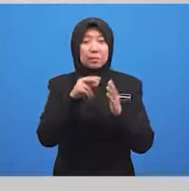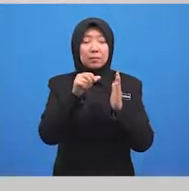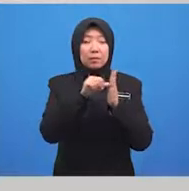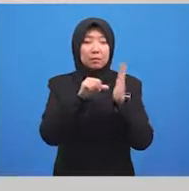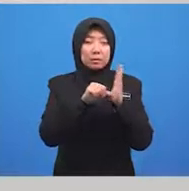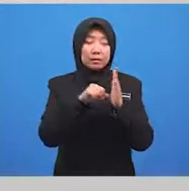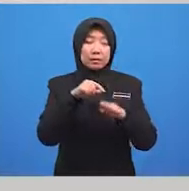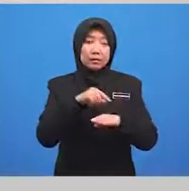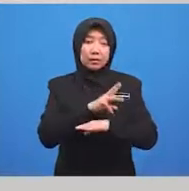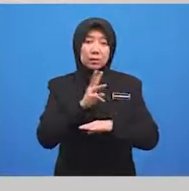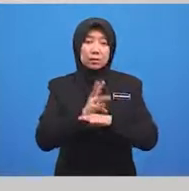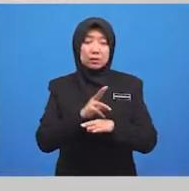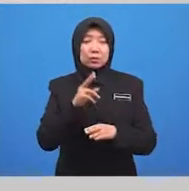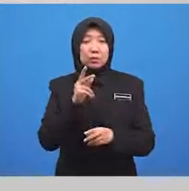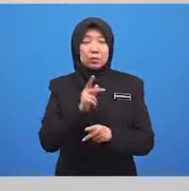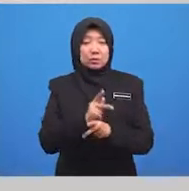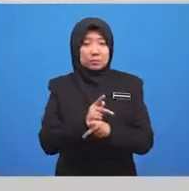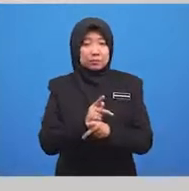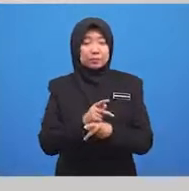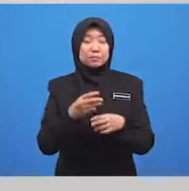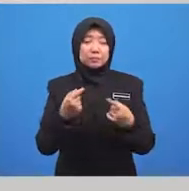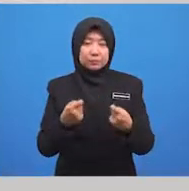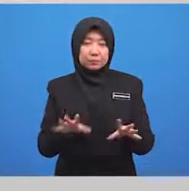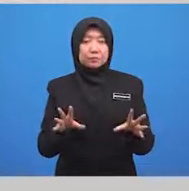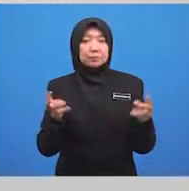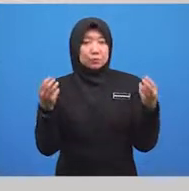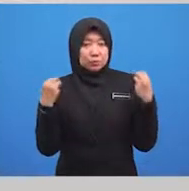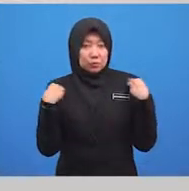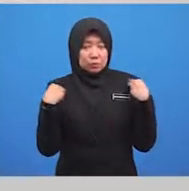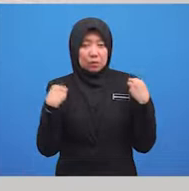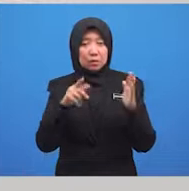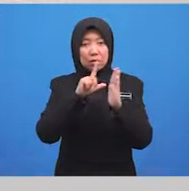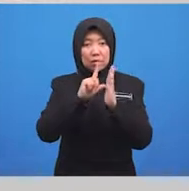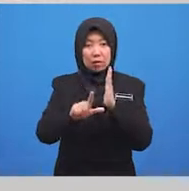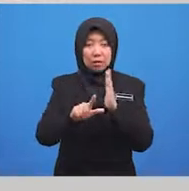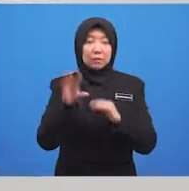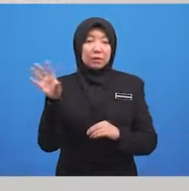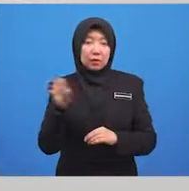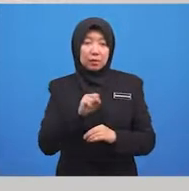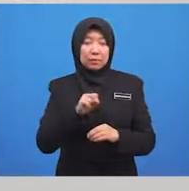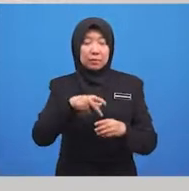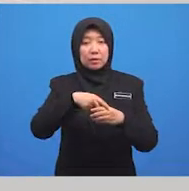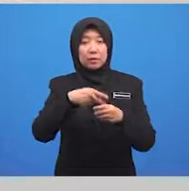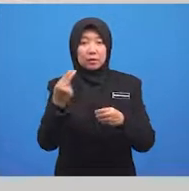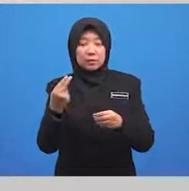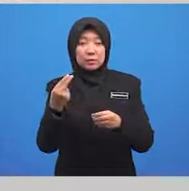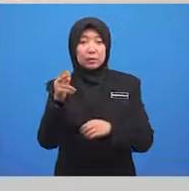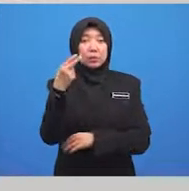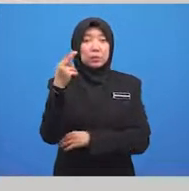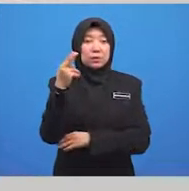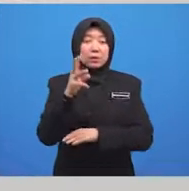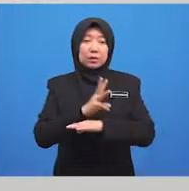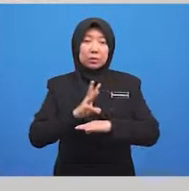hutan simpan kekal telah diwujudkan dan larangan mengambil hasil hutan daripada kawasan